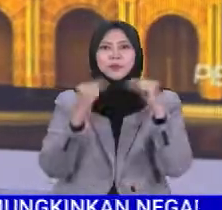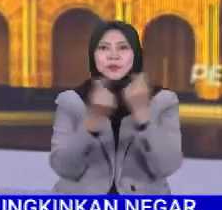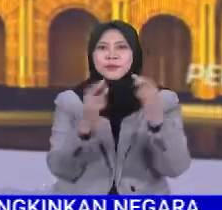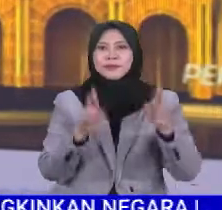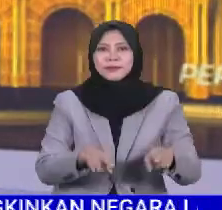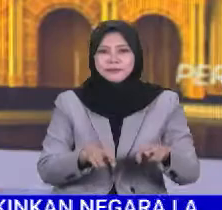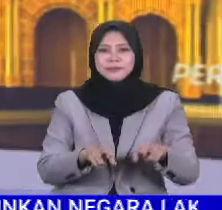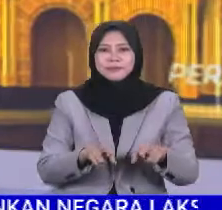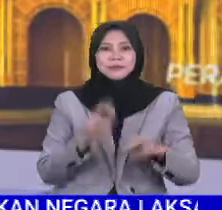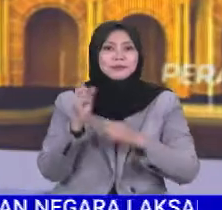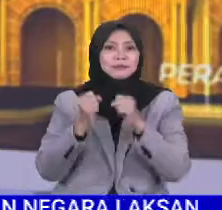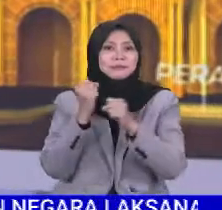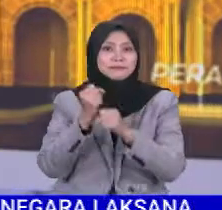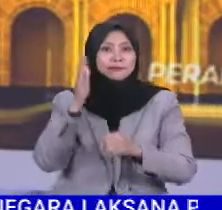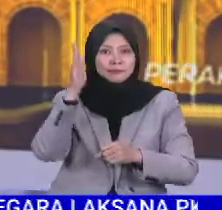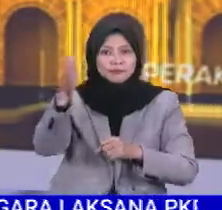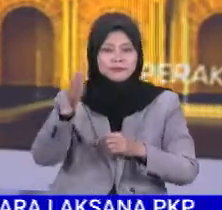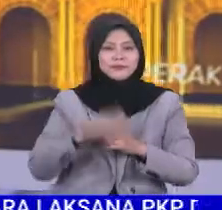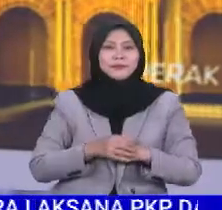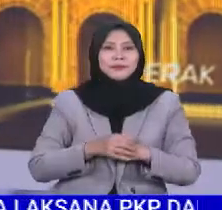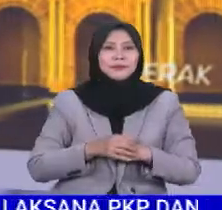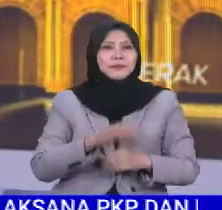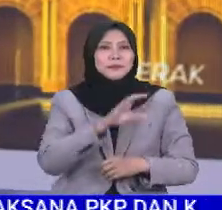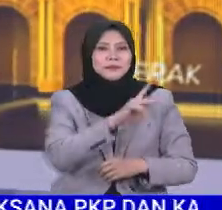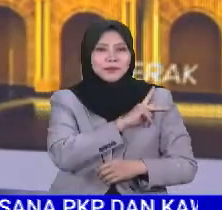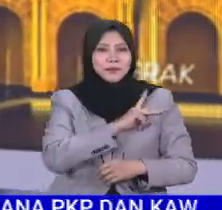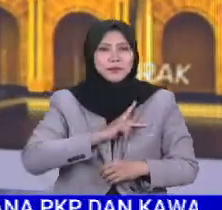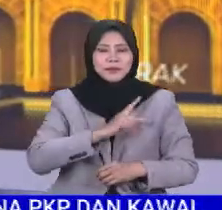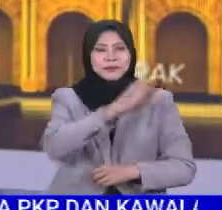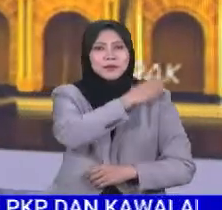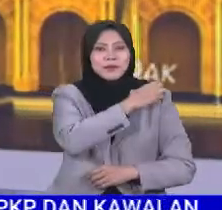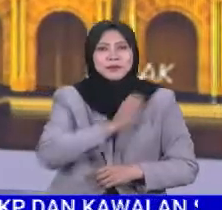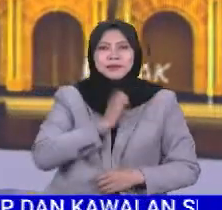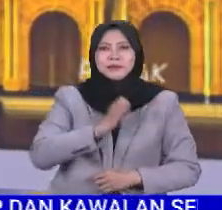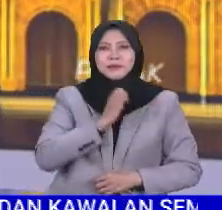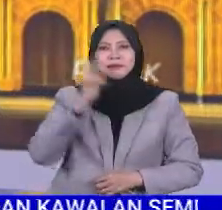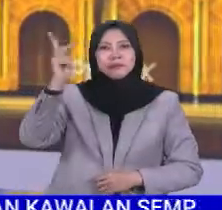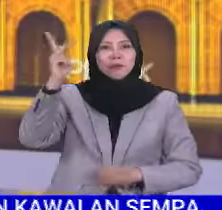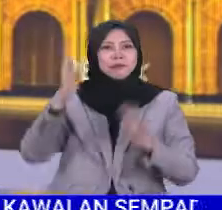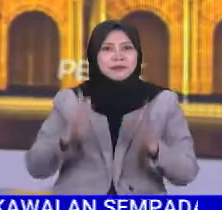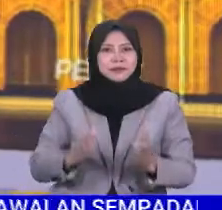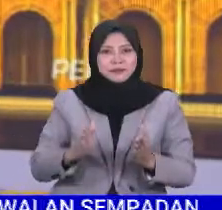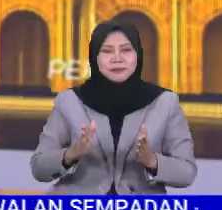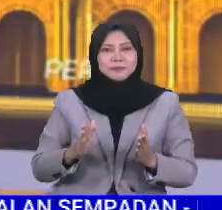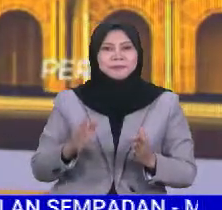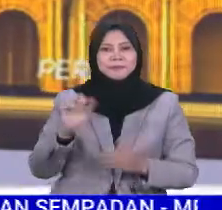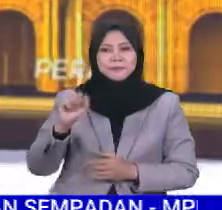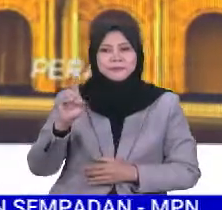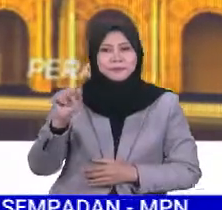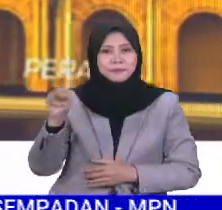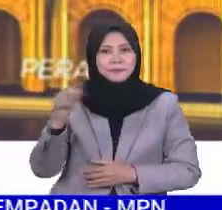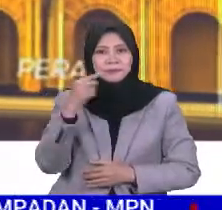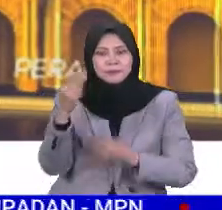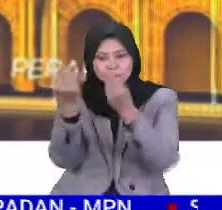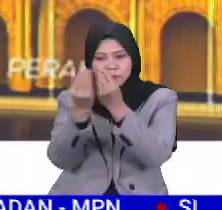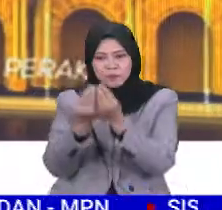rakyat negeri itu tahun hadapan. Jelas Ketua Pegawai Eksekutif Maidam Profesor Madya Dr. Ahmad Azrin Adnan, jangkaan tambahan